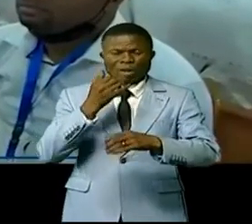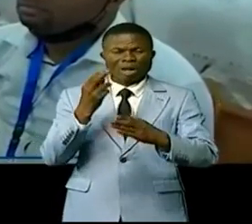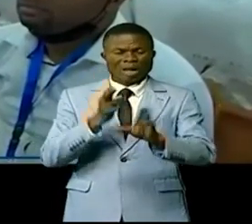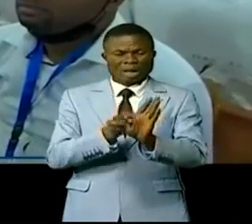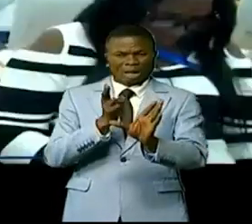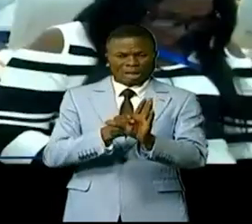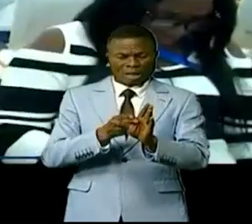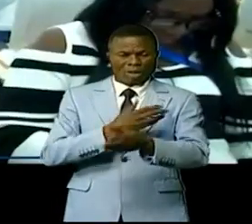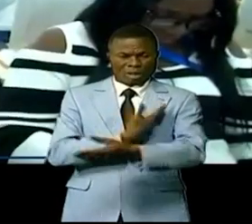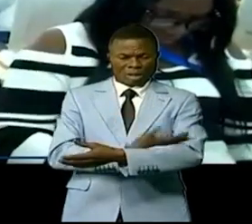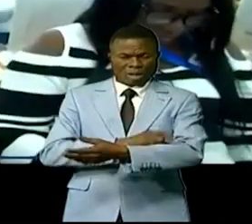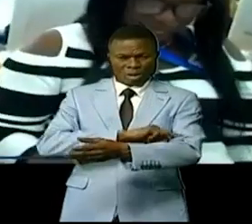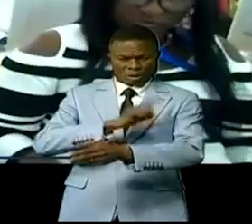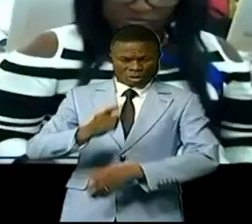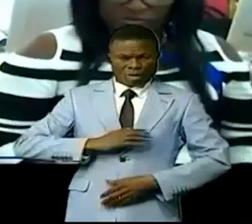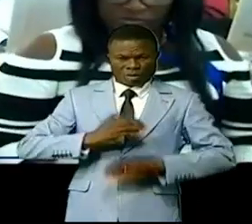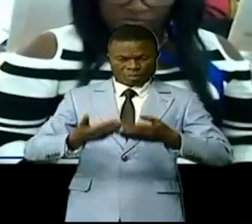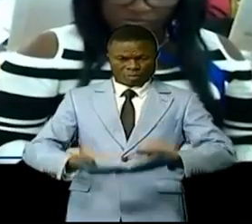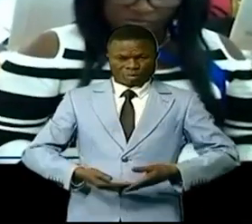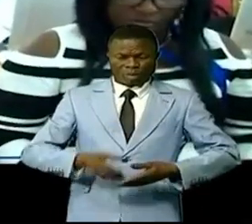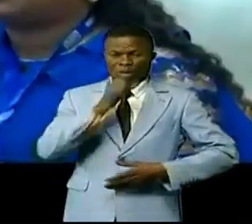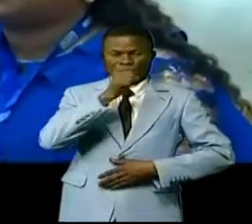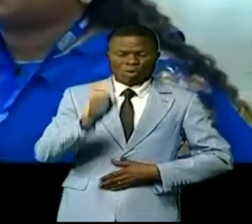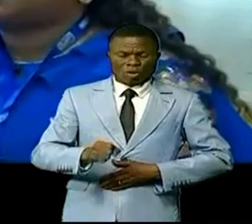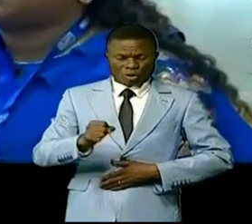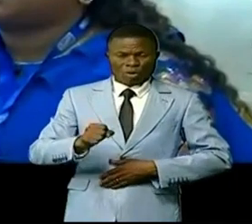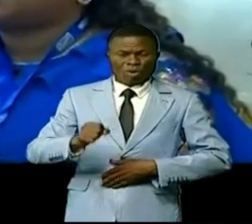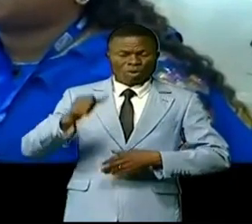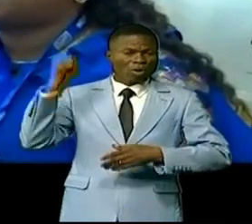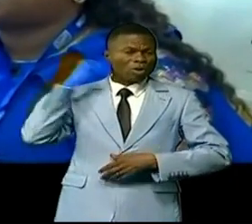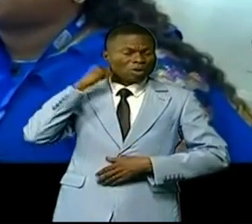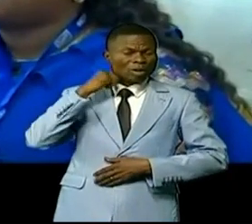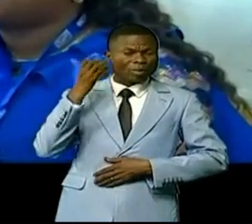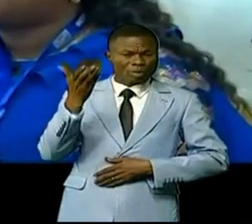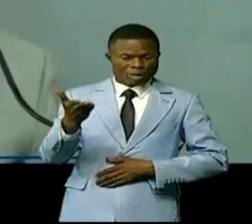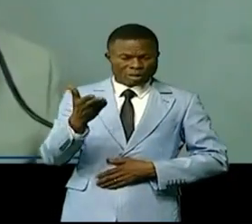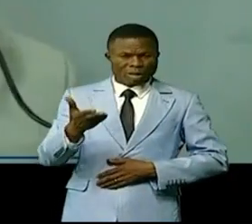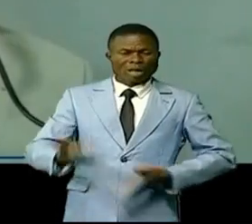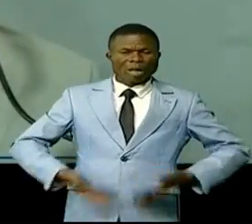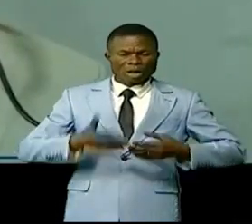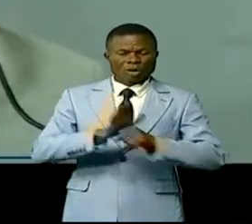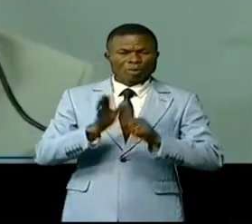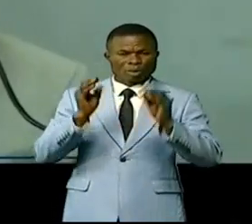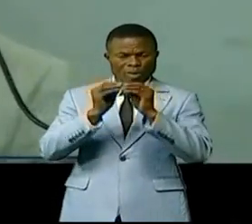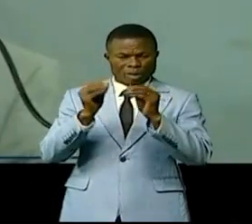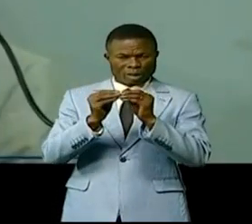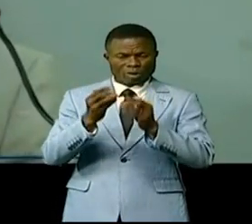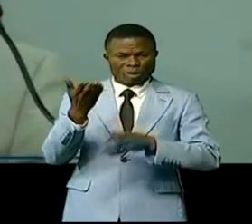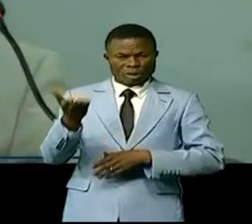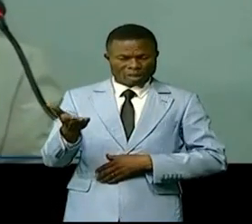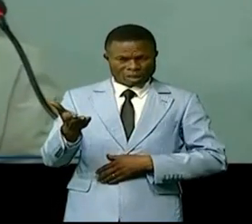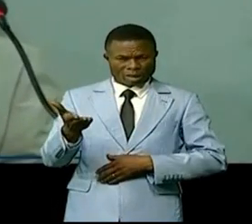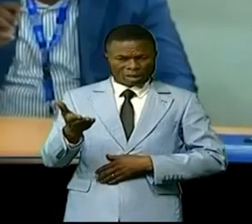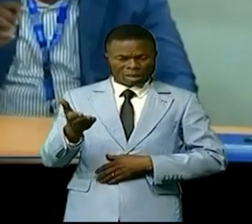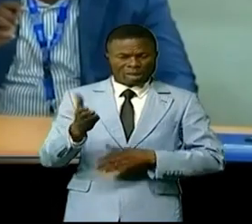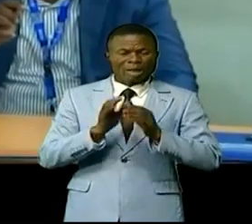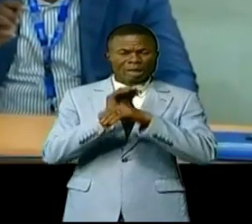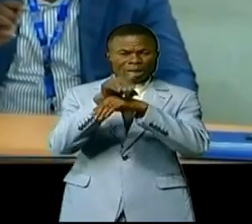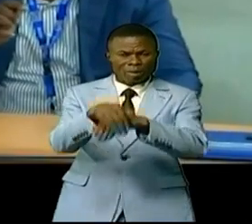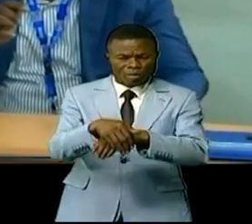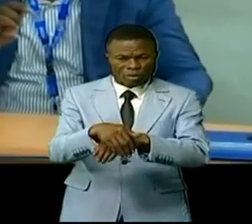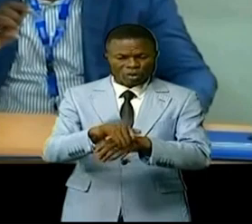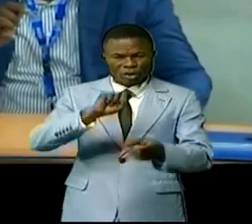du fœtus. Le doyen de la faculté de médecine, professeur Mbungu, salue la tenue de ces travaux qui contribuent